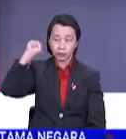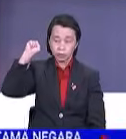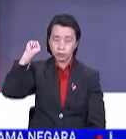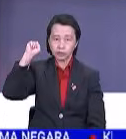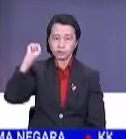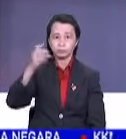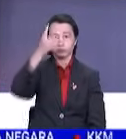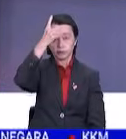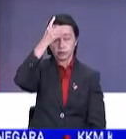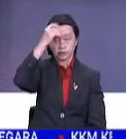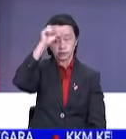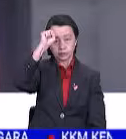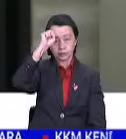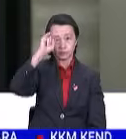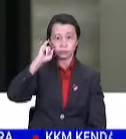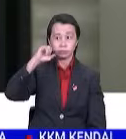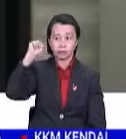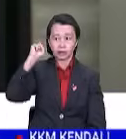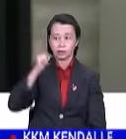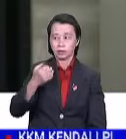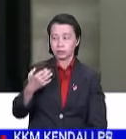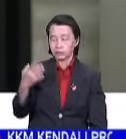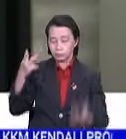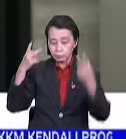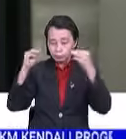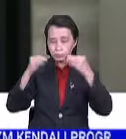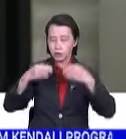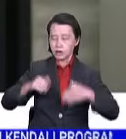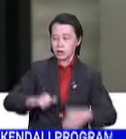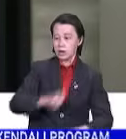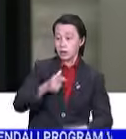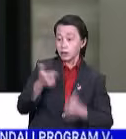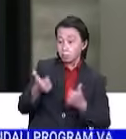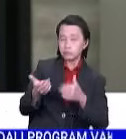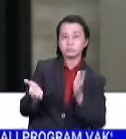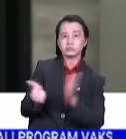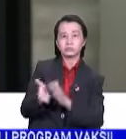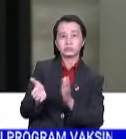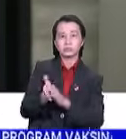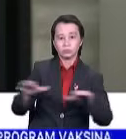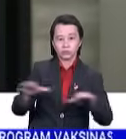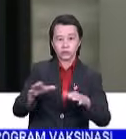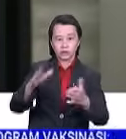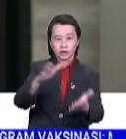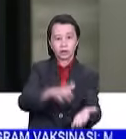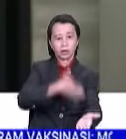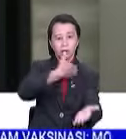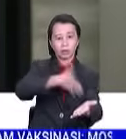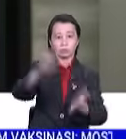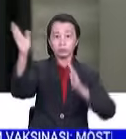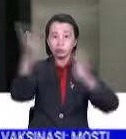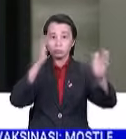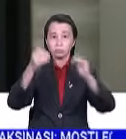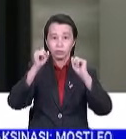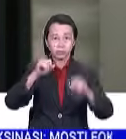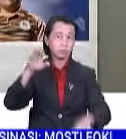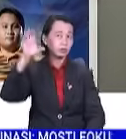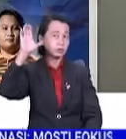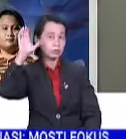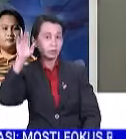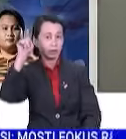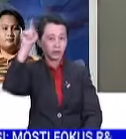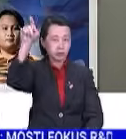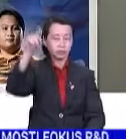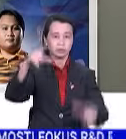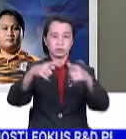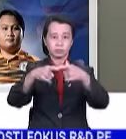menurut Ashraf review berbangga dengan kejayaan poni yang telah membuatkan lagu negaraku berkumandang di